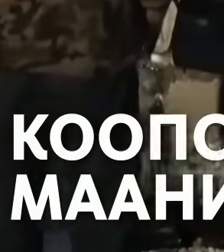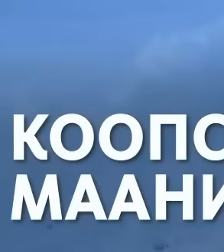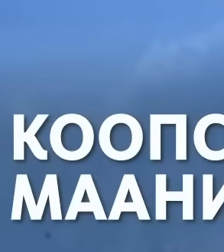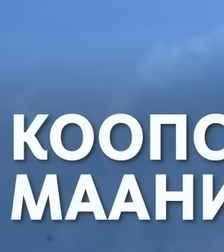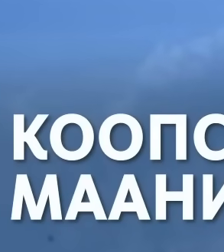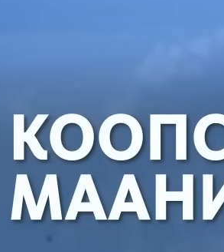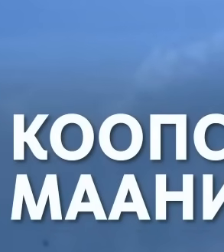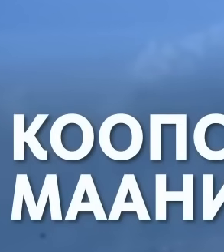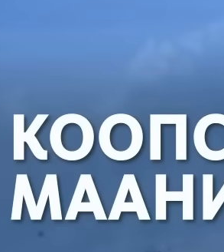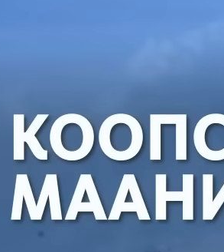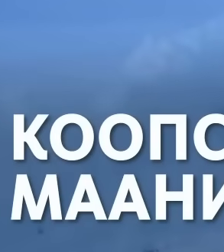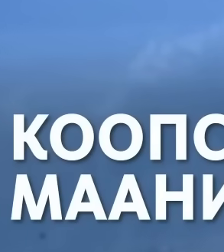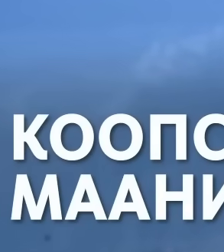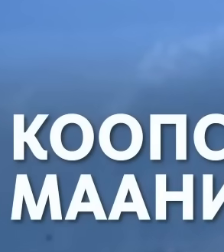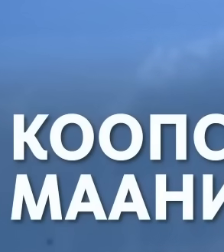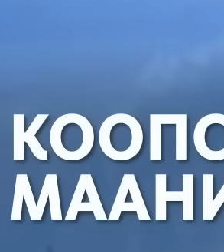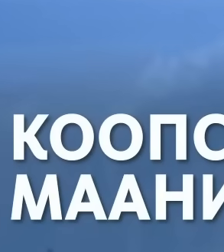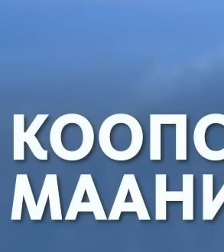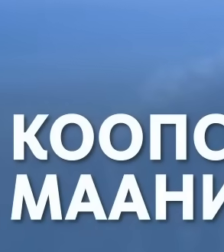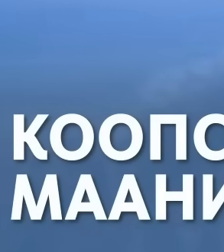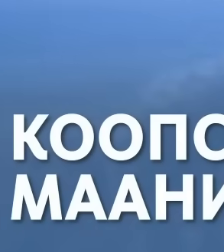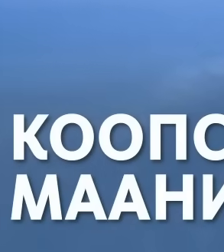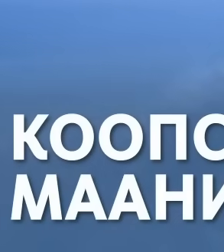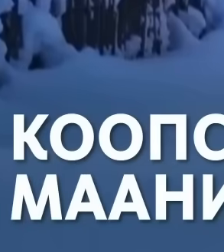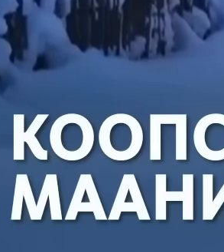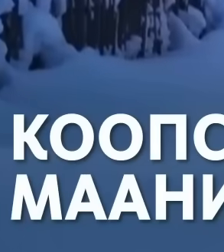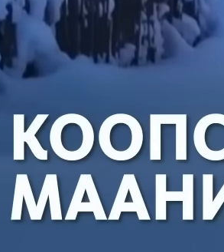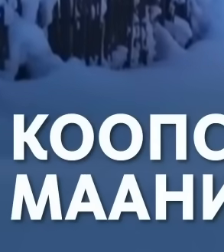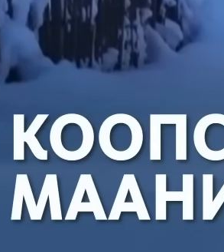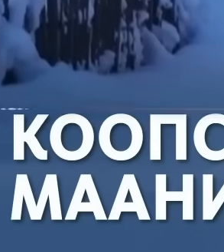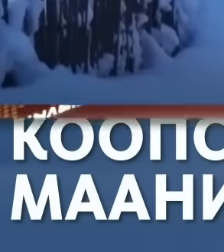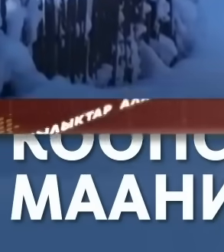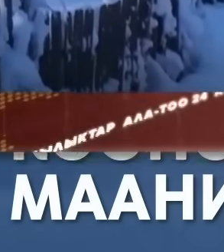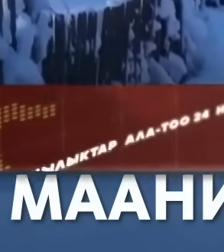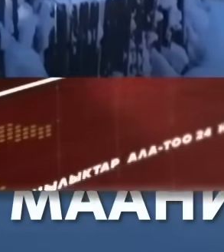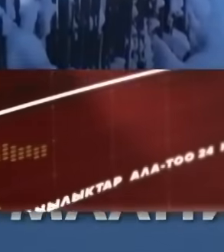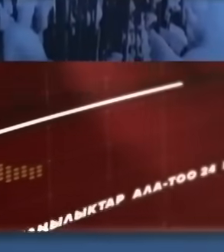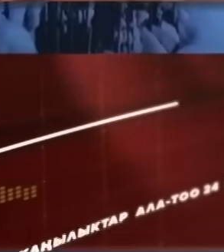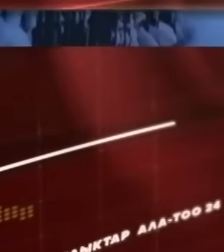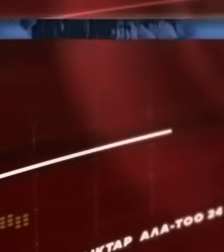жүрөт. Унаалардын жүрүшүн жеңилдетүү үчүн жолчулар күнү-түнү кызматта.